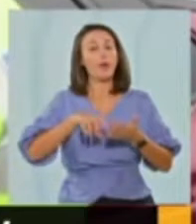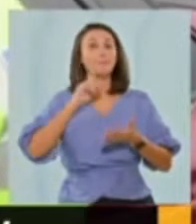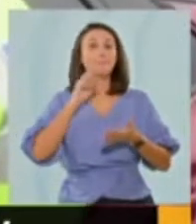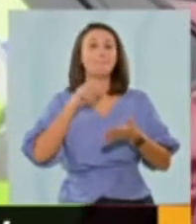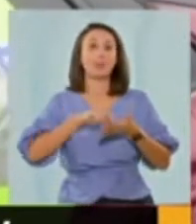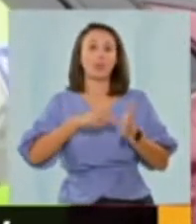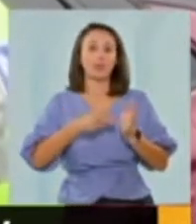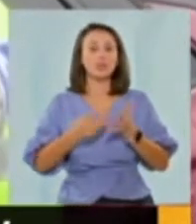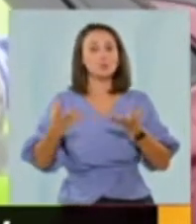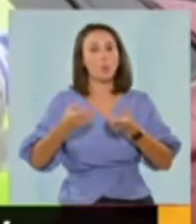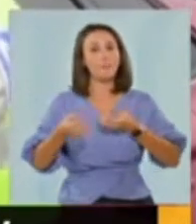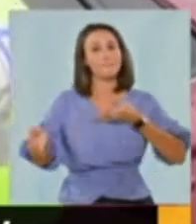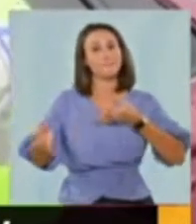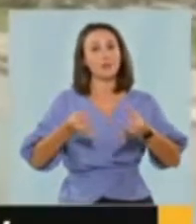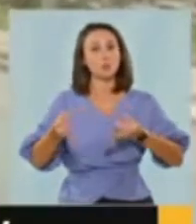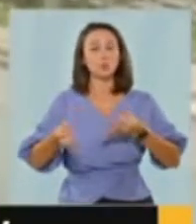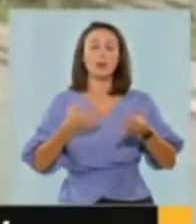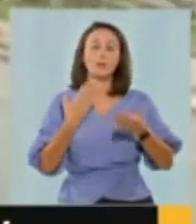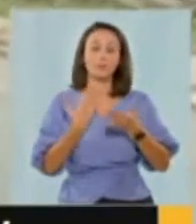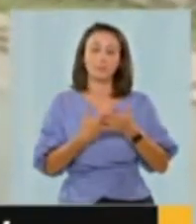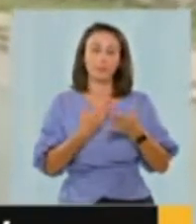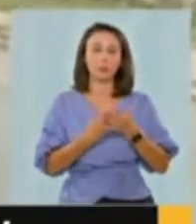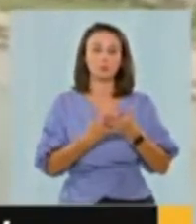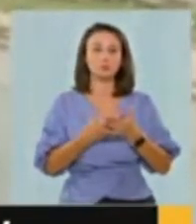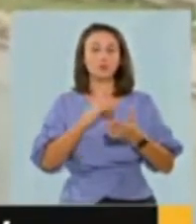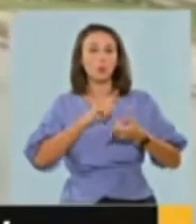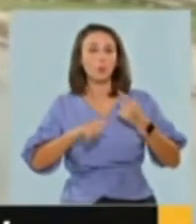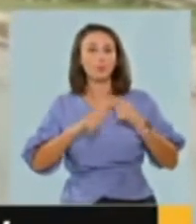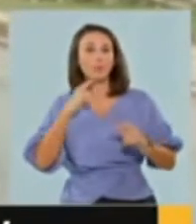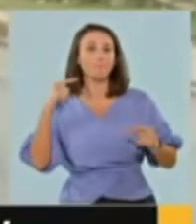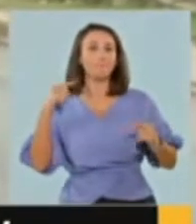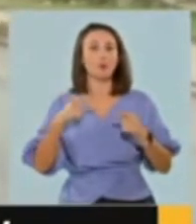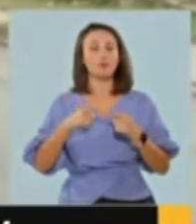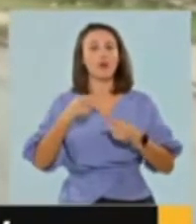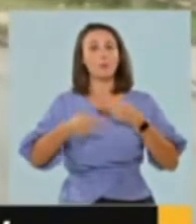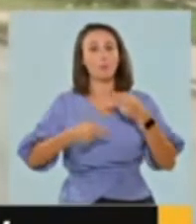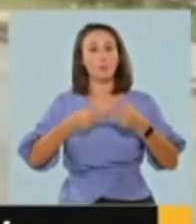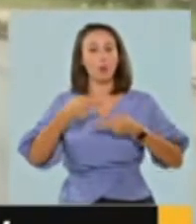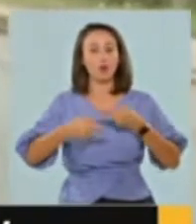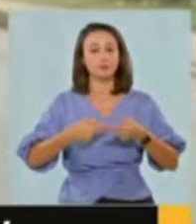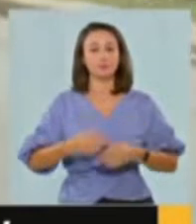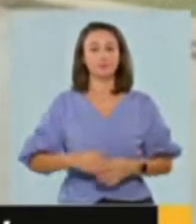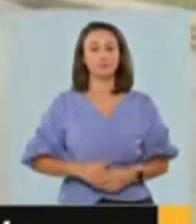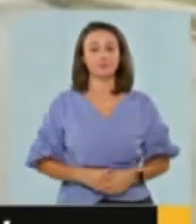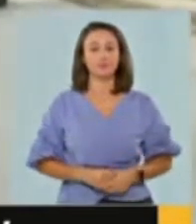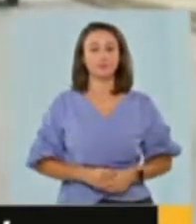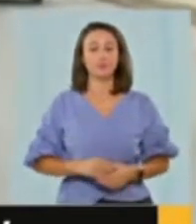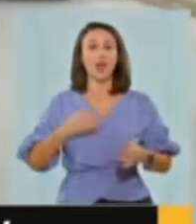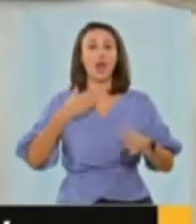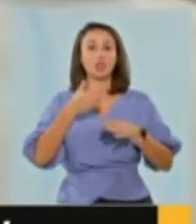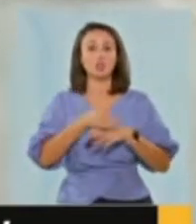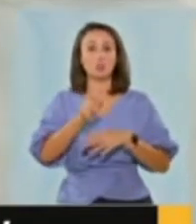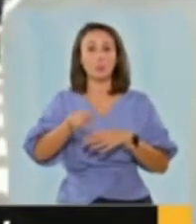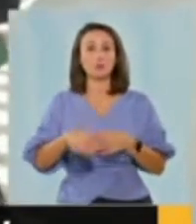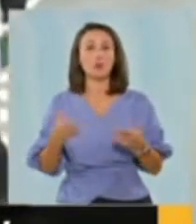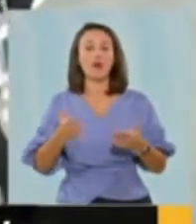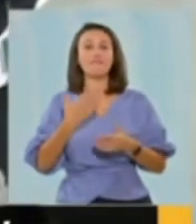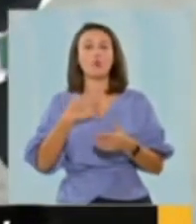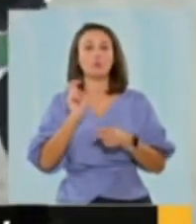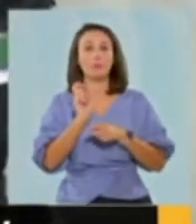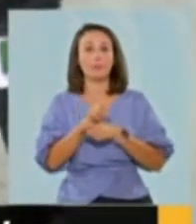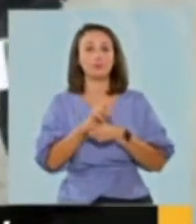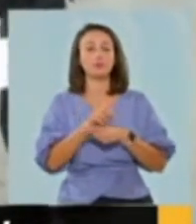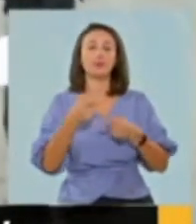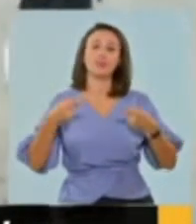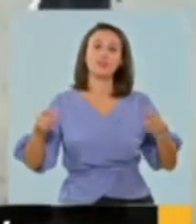pregătesc pentru a lua măsurile necesare în procesul de combatere a infectării cu COVID-19. Accesul persoanelor care vor să participe